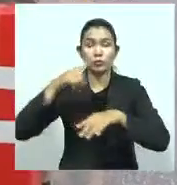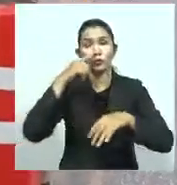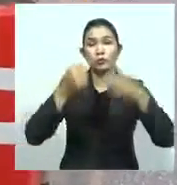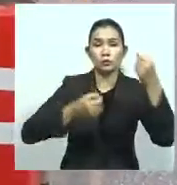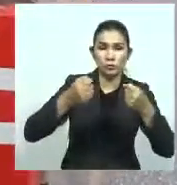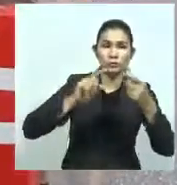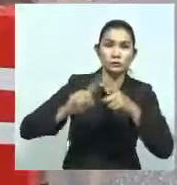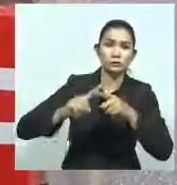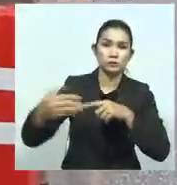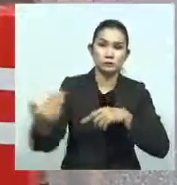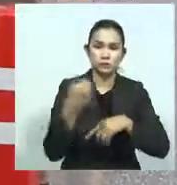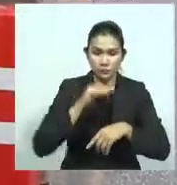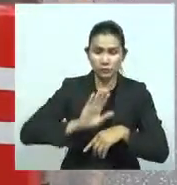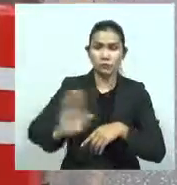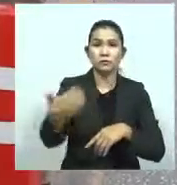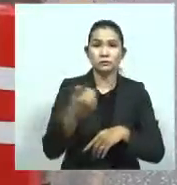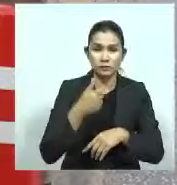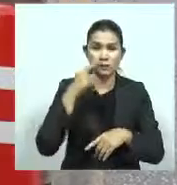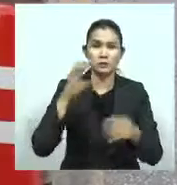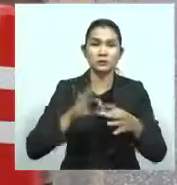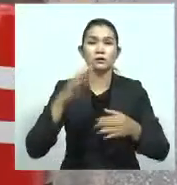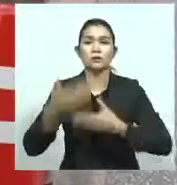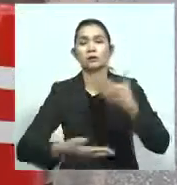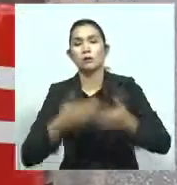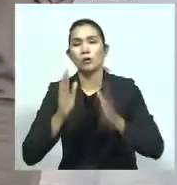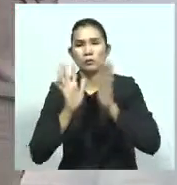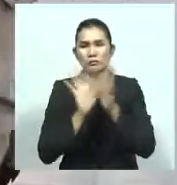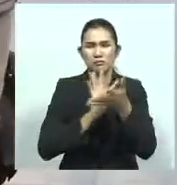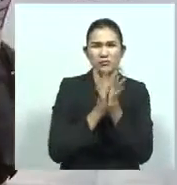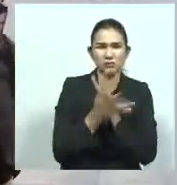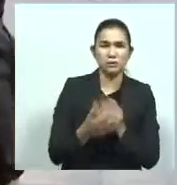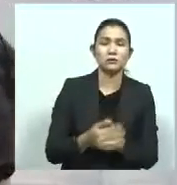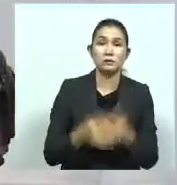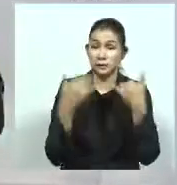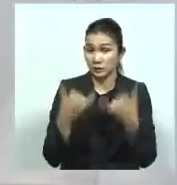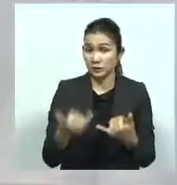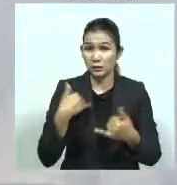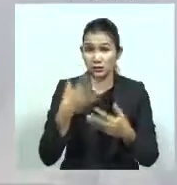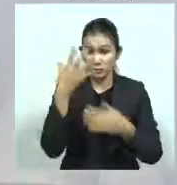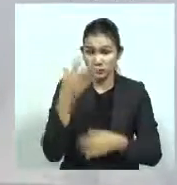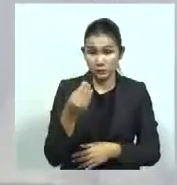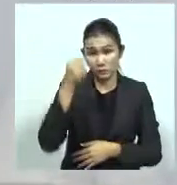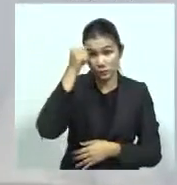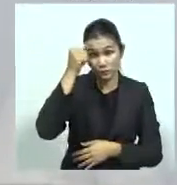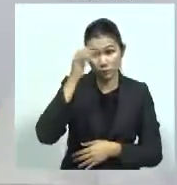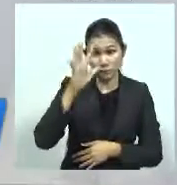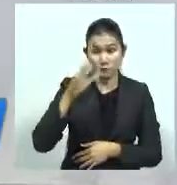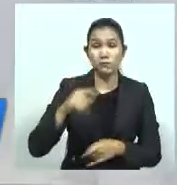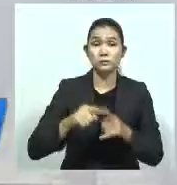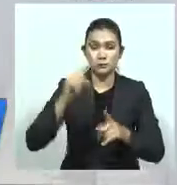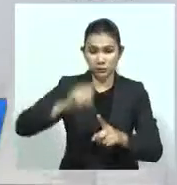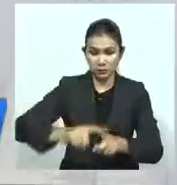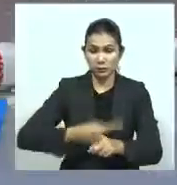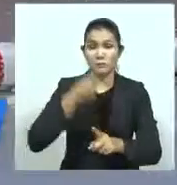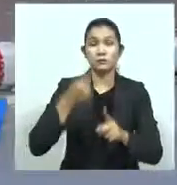าหนะที่เข้ามาในพื้นที่ย่านชุมชนการค้าที่มีประชาชนอยู่หนาแน่นตอนนี้เหลือแค่5วันก็จะสิ้นสุดเดือนรอมฎอน